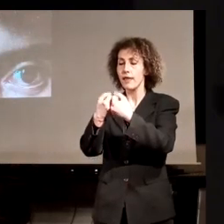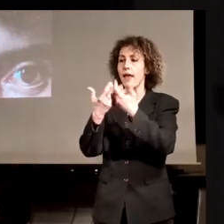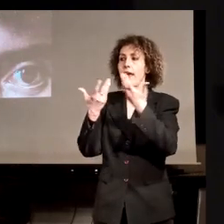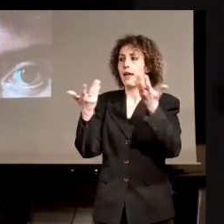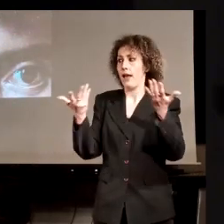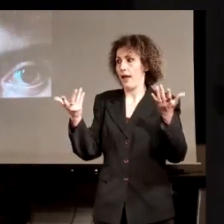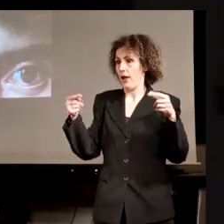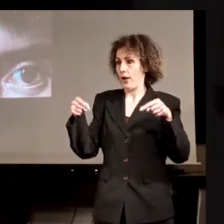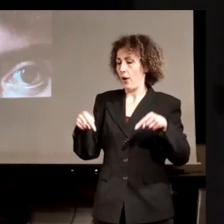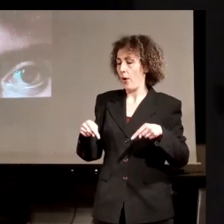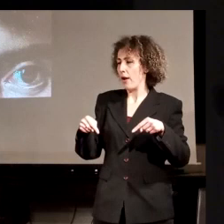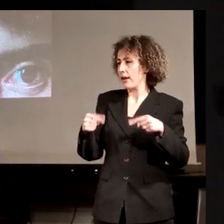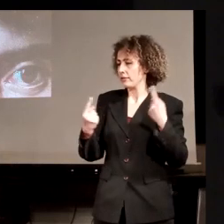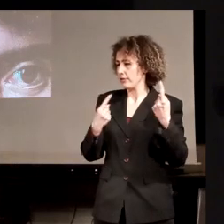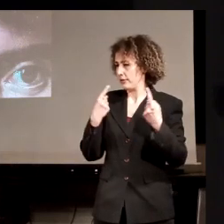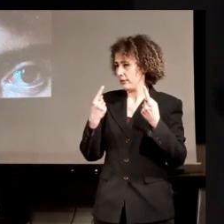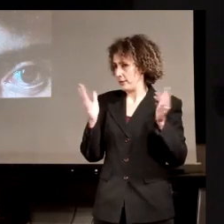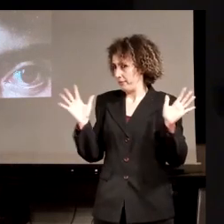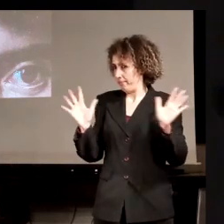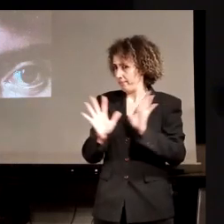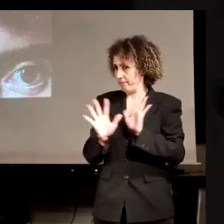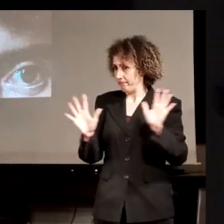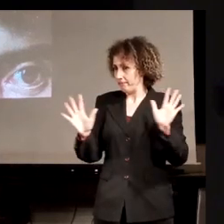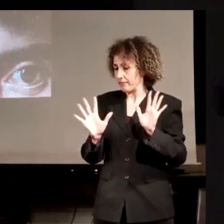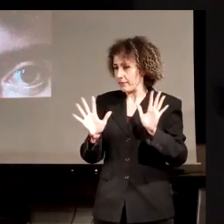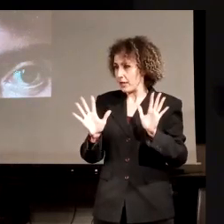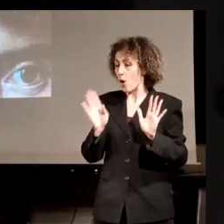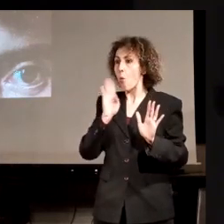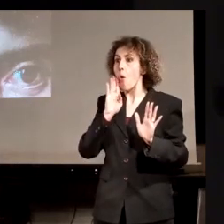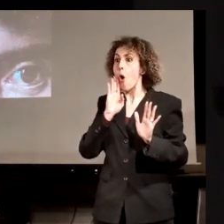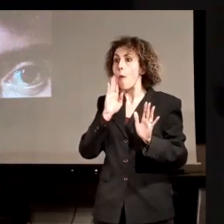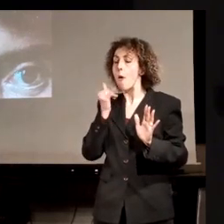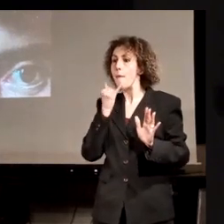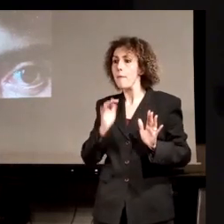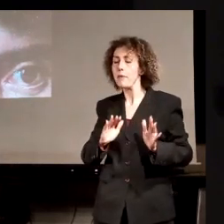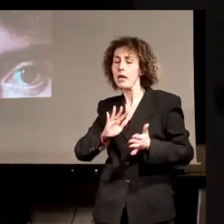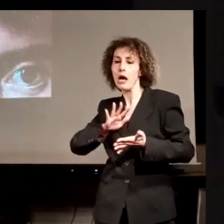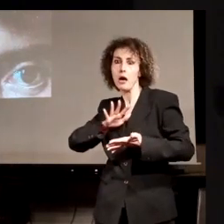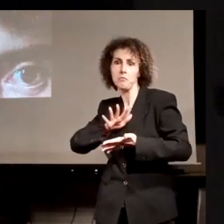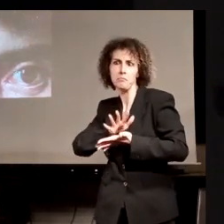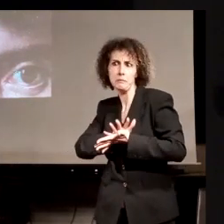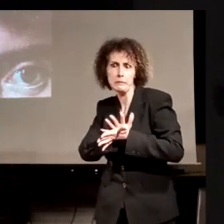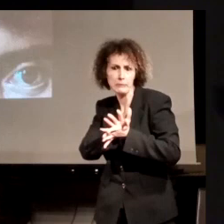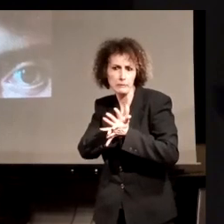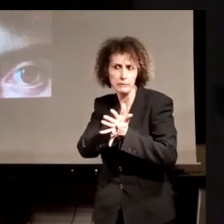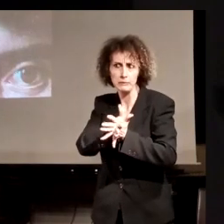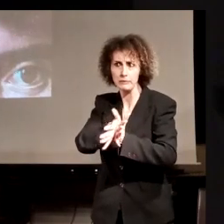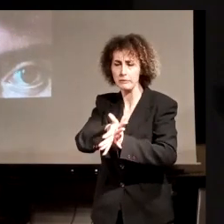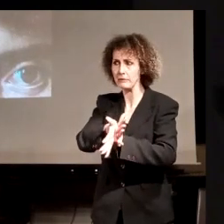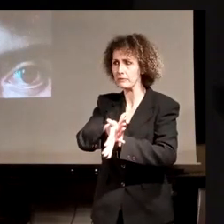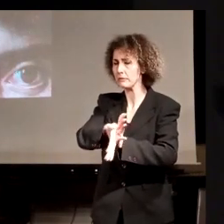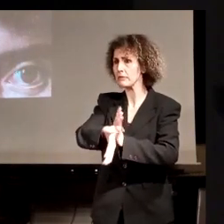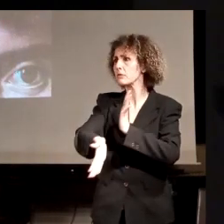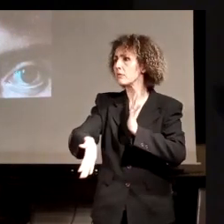il fatto più atroce l'uomo travolto bambina la calpestò e